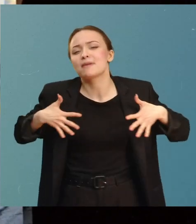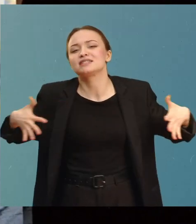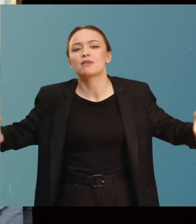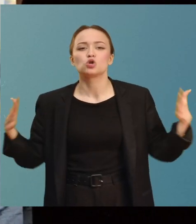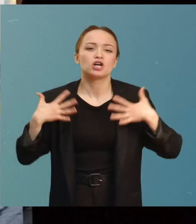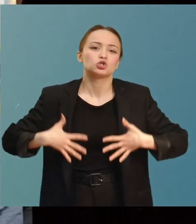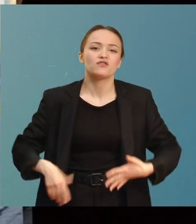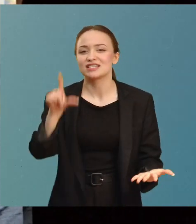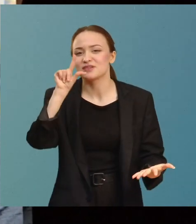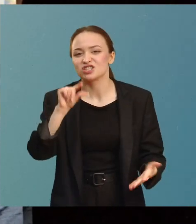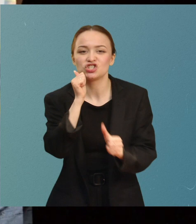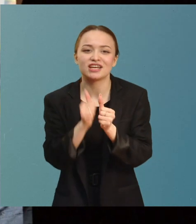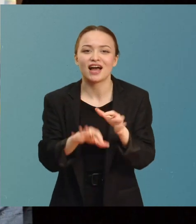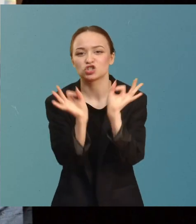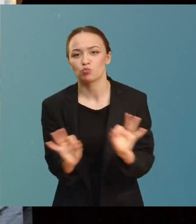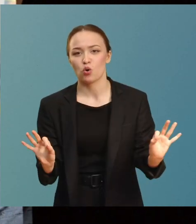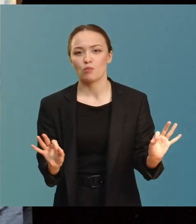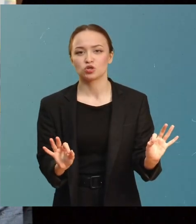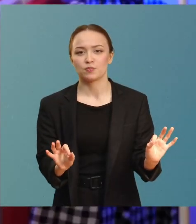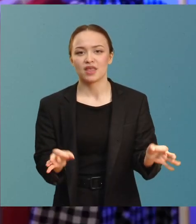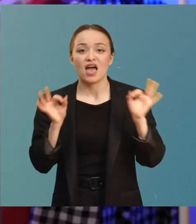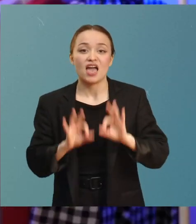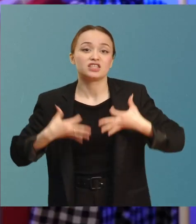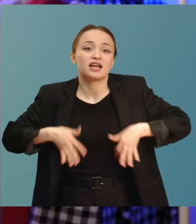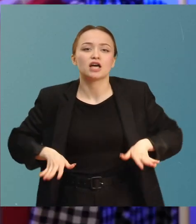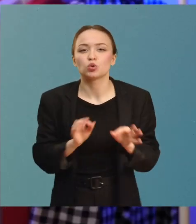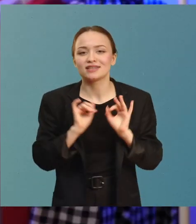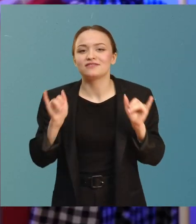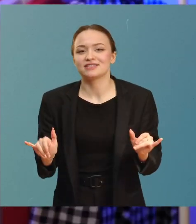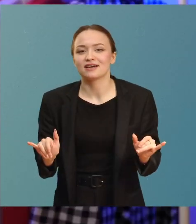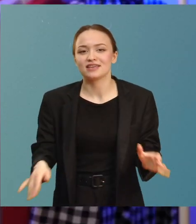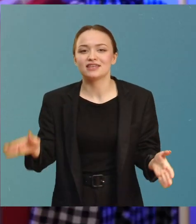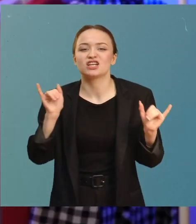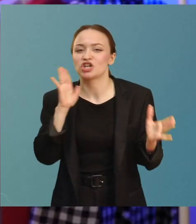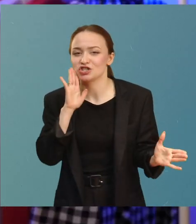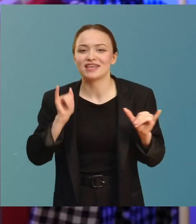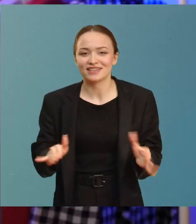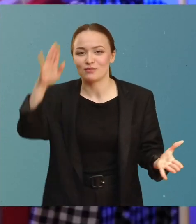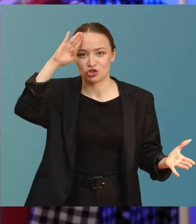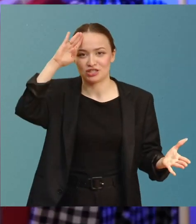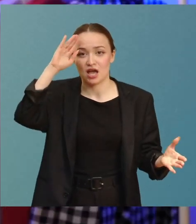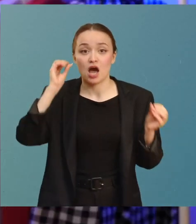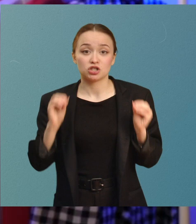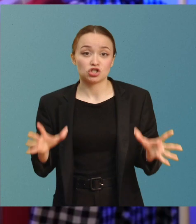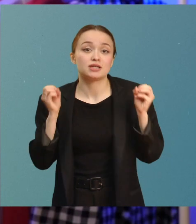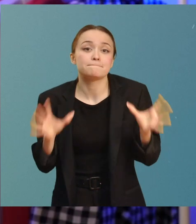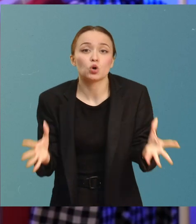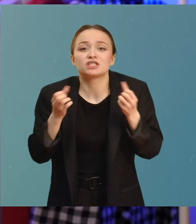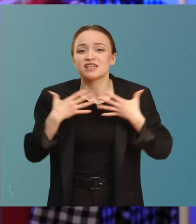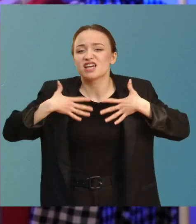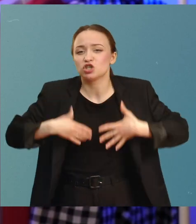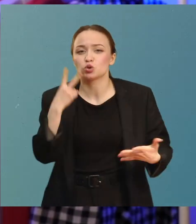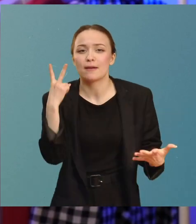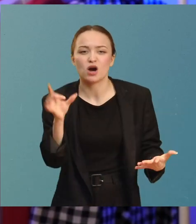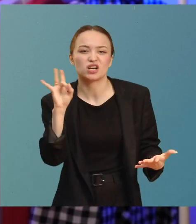и максимальную раскованность практически каждому образу. Этот тренд актуален для всех. И для женщин, и для мужчин. Достаточно просто